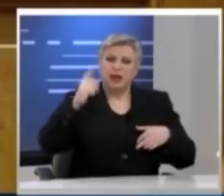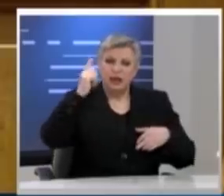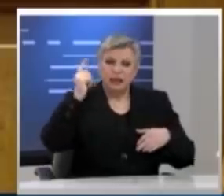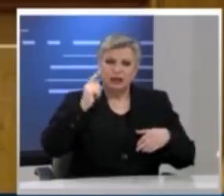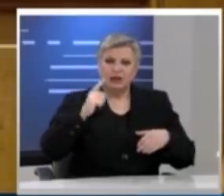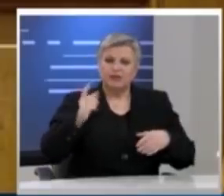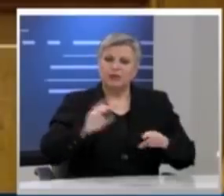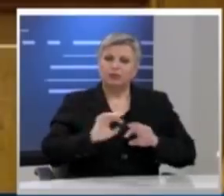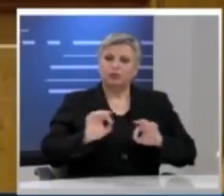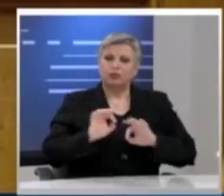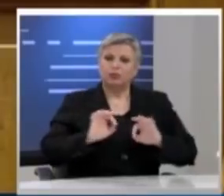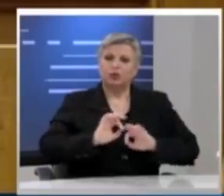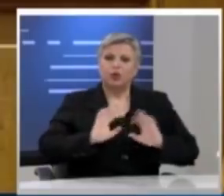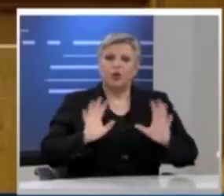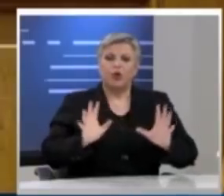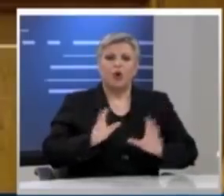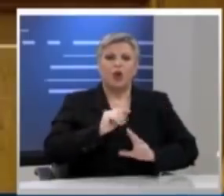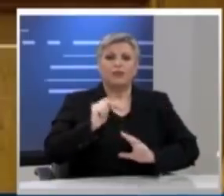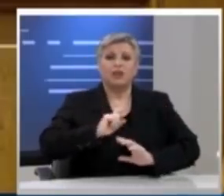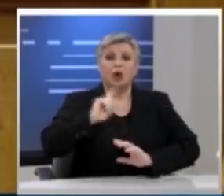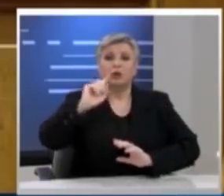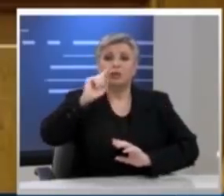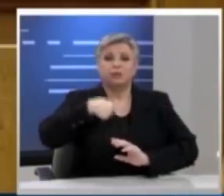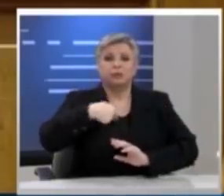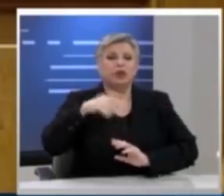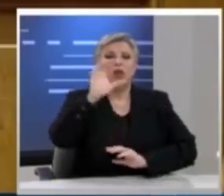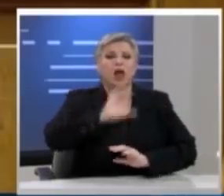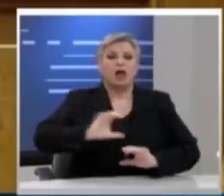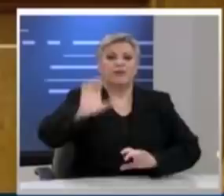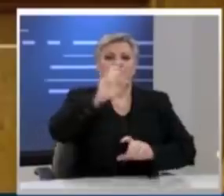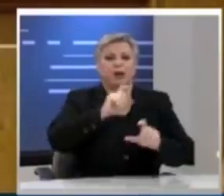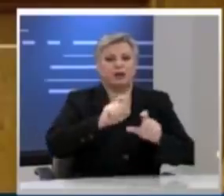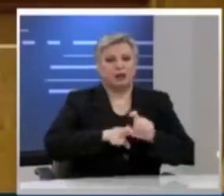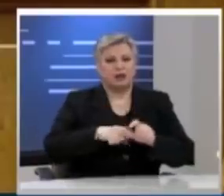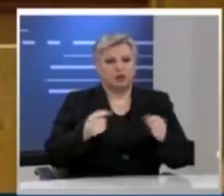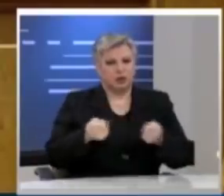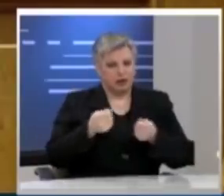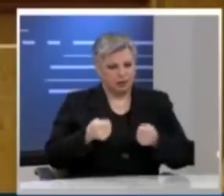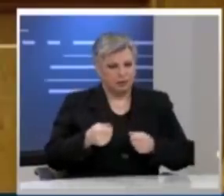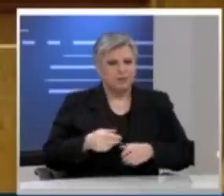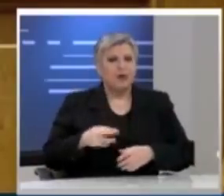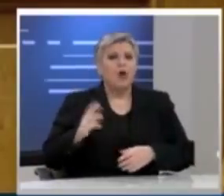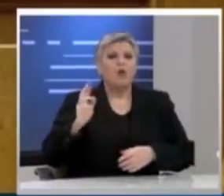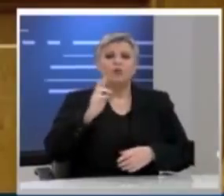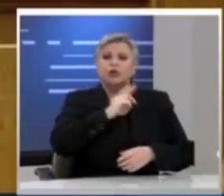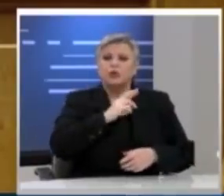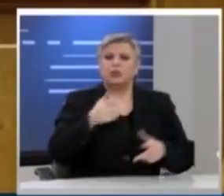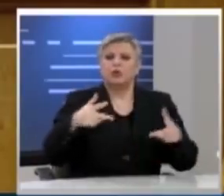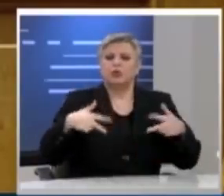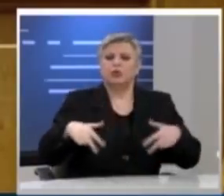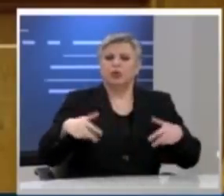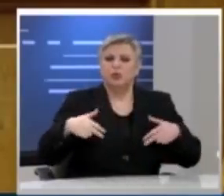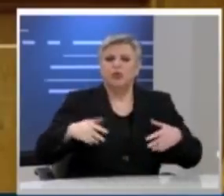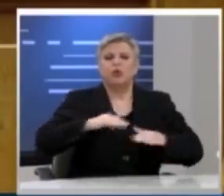να προωθήσει την πολιτική επίσης της ευρωπαϊκής ένωσης το λέει ο πρωθυπουργός ο ο κύριος υπουργός το λένε οι